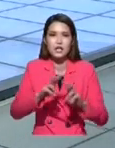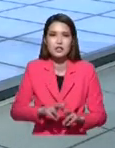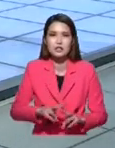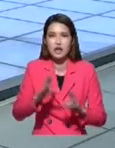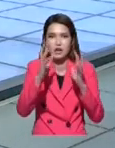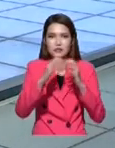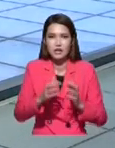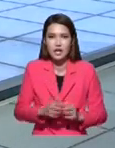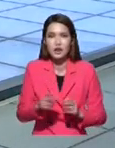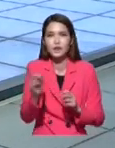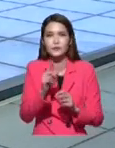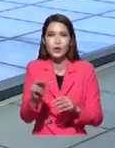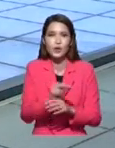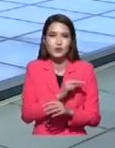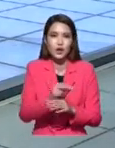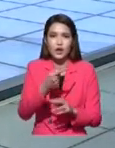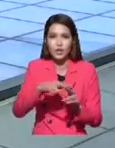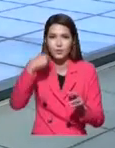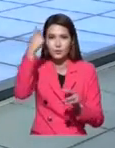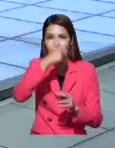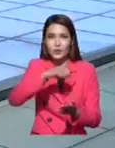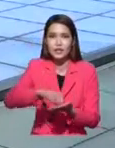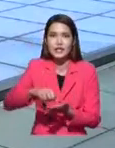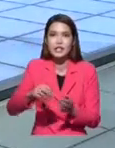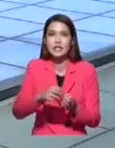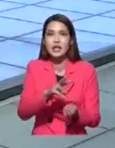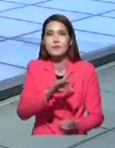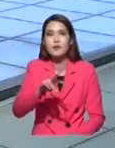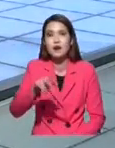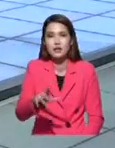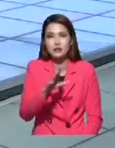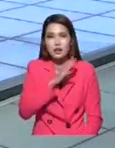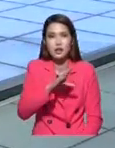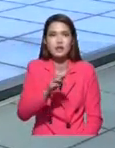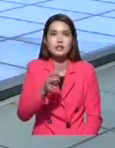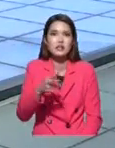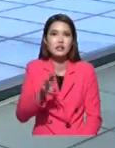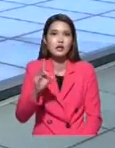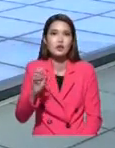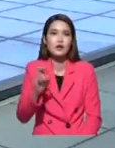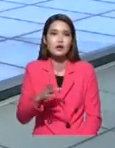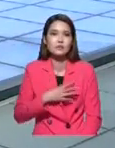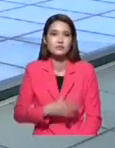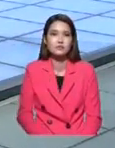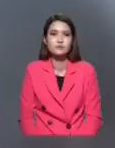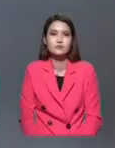лаборатории. Это при том, что на ремонт только в этом году заложили десятки миллиардов тенге. Татьяна Рудометова разбиралась в